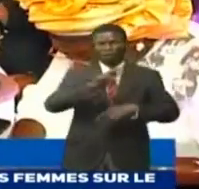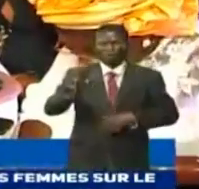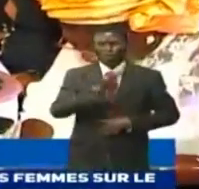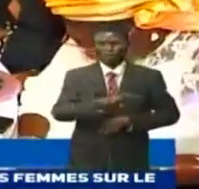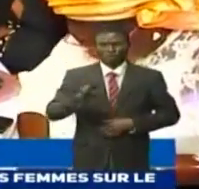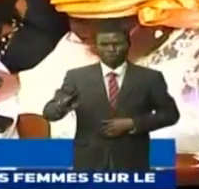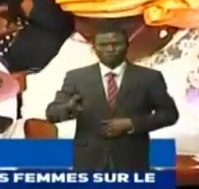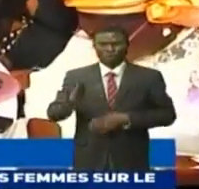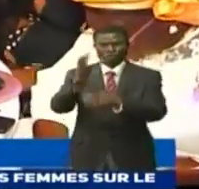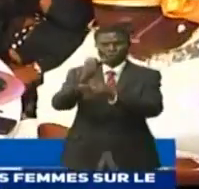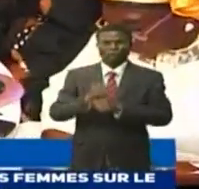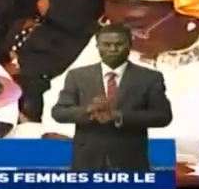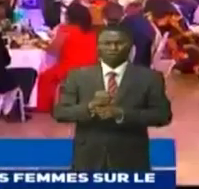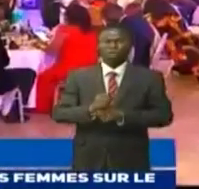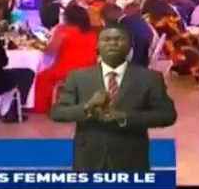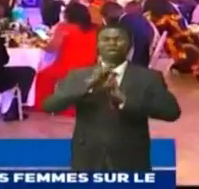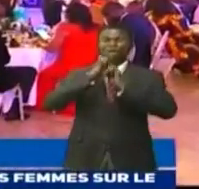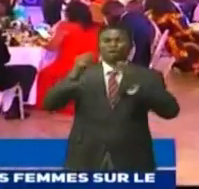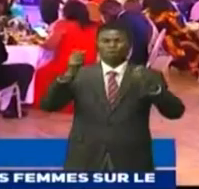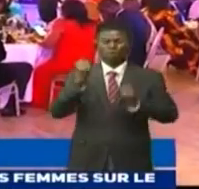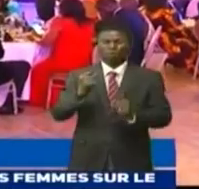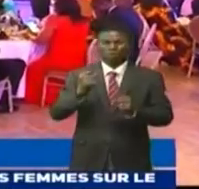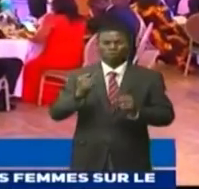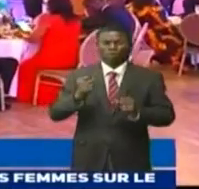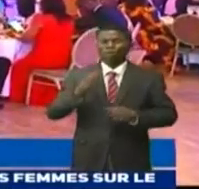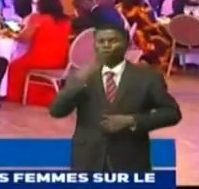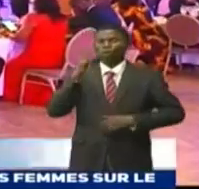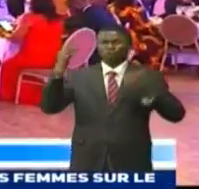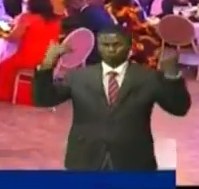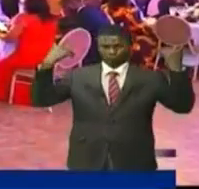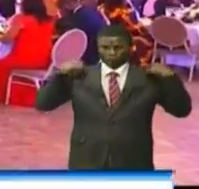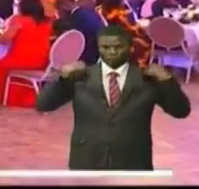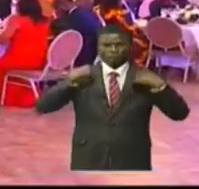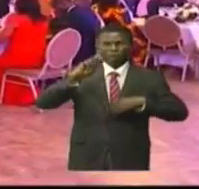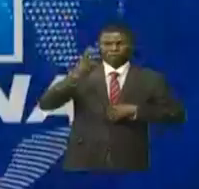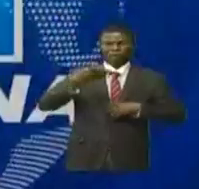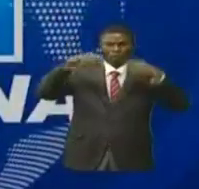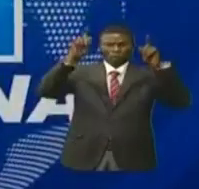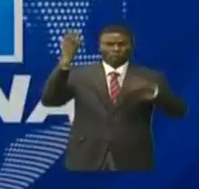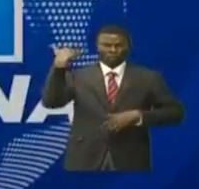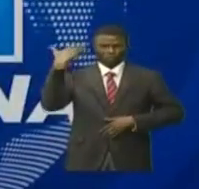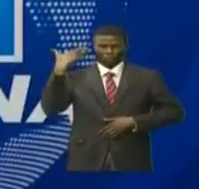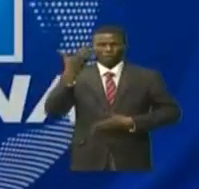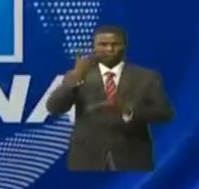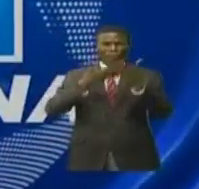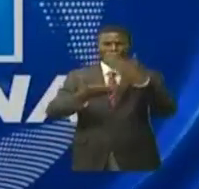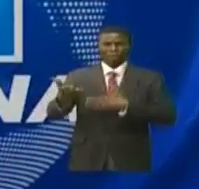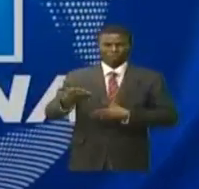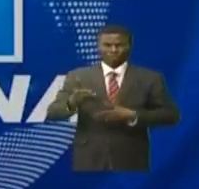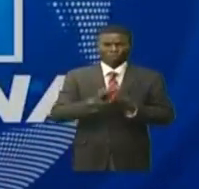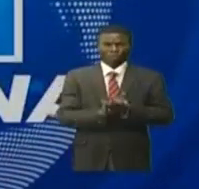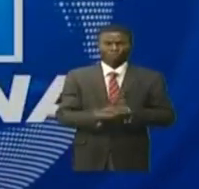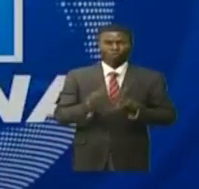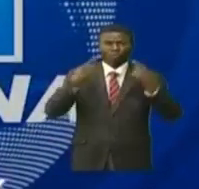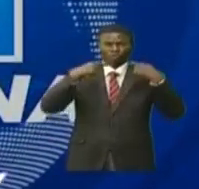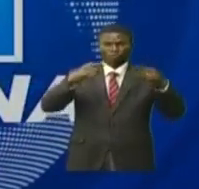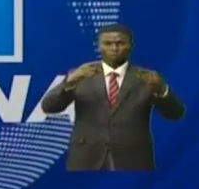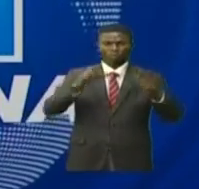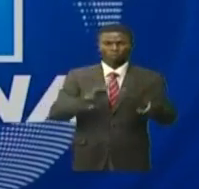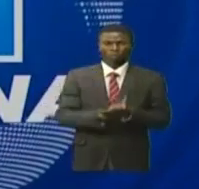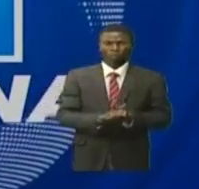elle a reçu son flambeau de commandement de la marraine de la troisième édition on termine par cette annonce